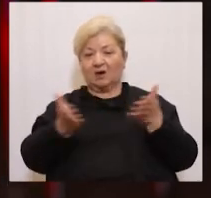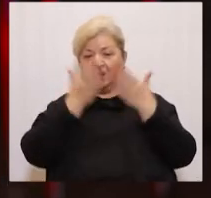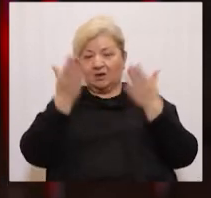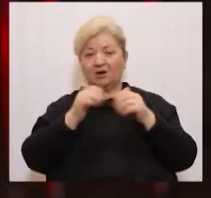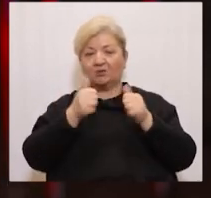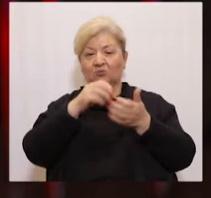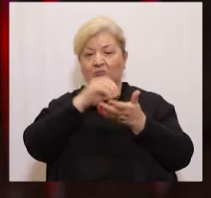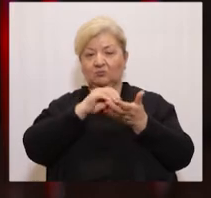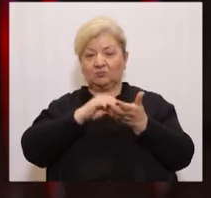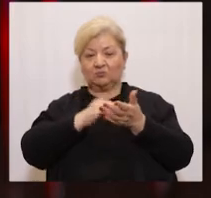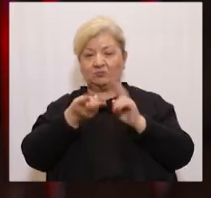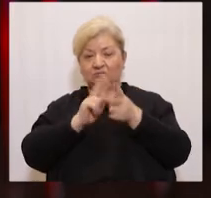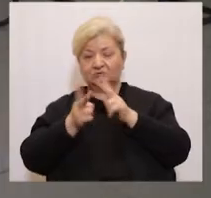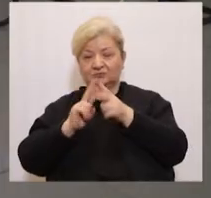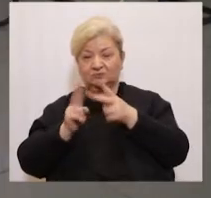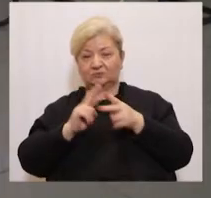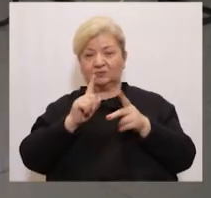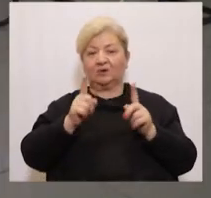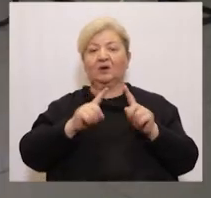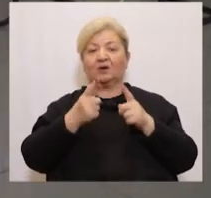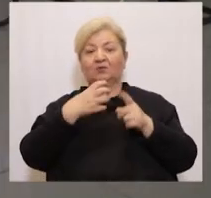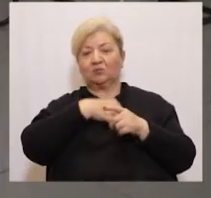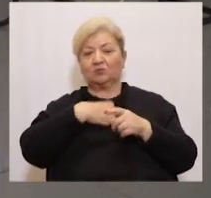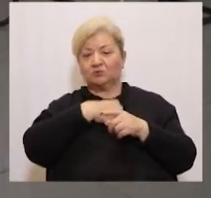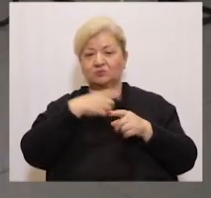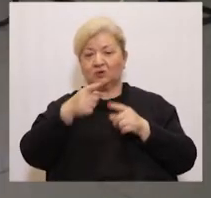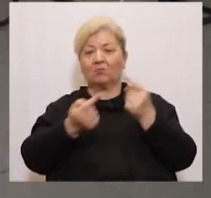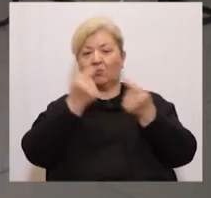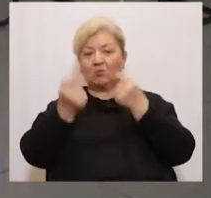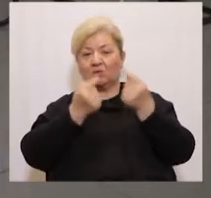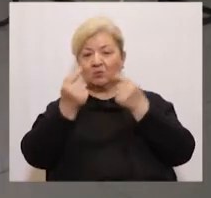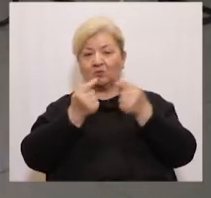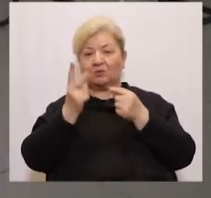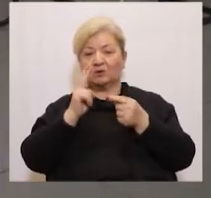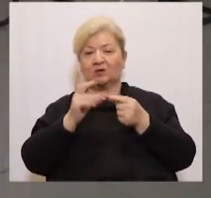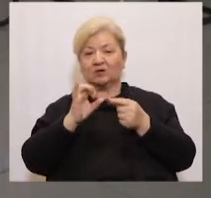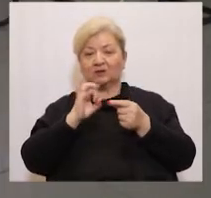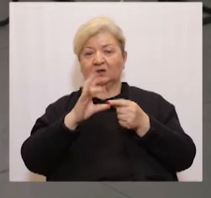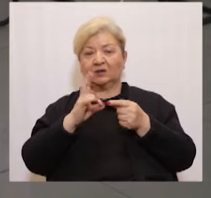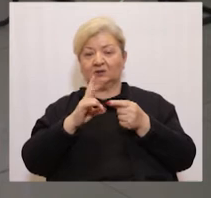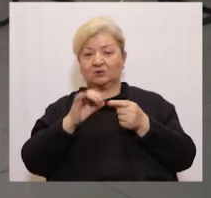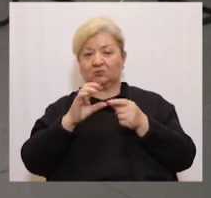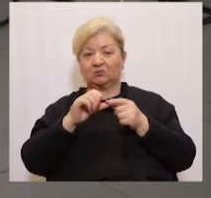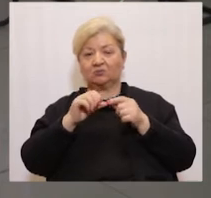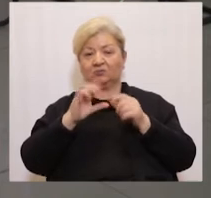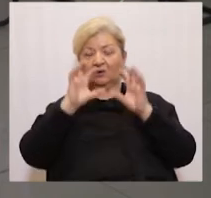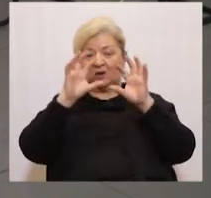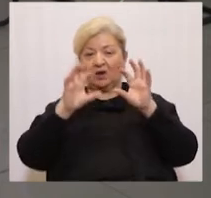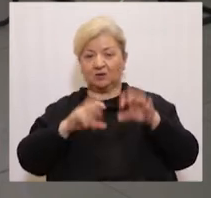აღიწერება ცვლილებები იდეალურ აირში? რატო ამ მნიშვნელოვანი მოლეკულარულ კინეტიკური თეორიის